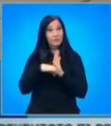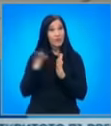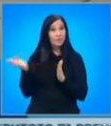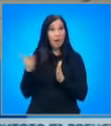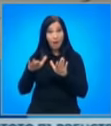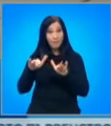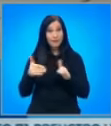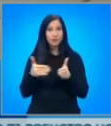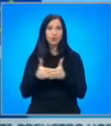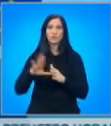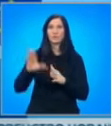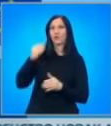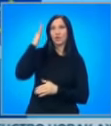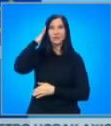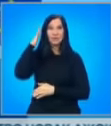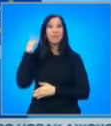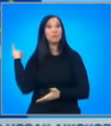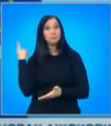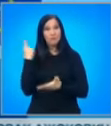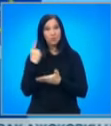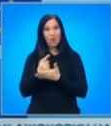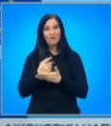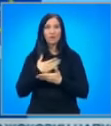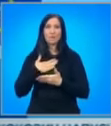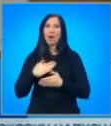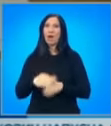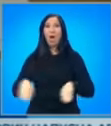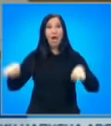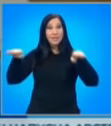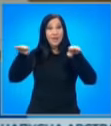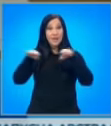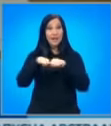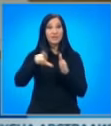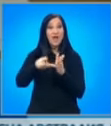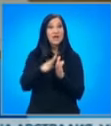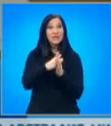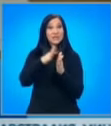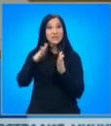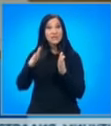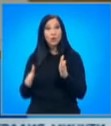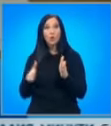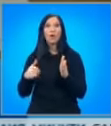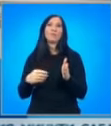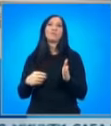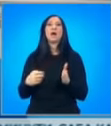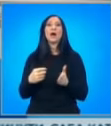защото всички държави настояваха да има уеднаквяване на срока на валидност на